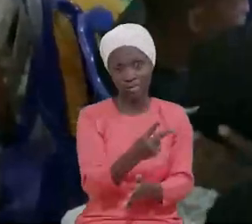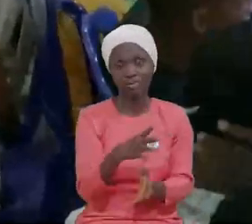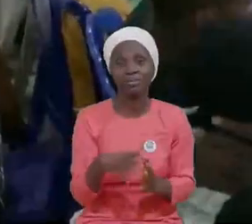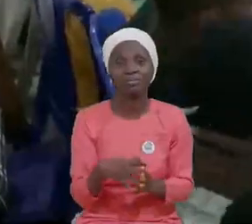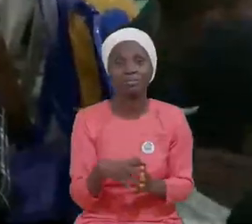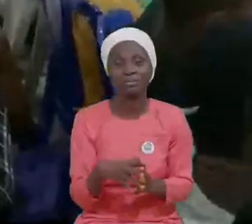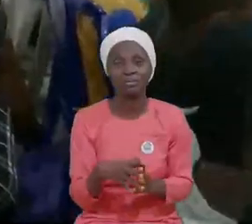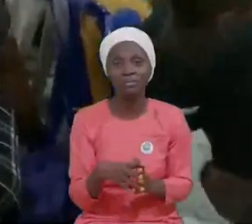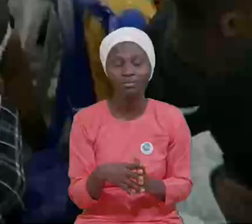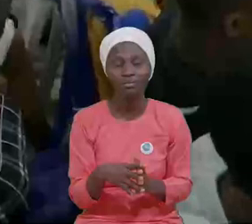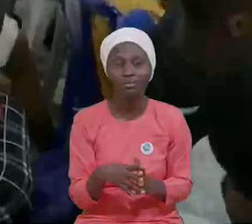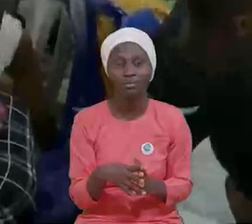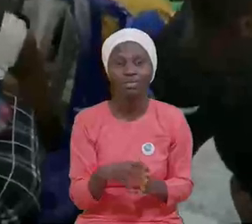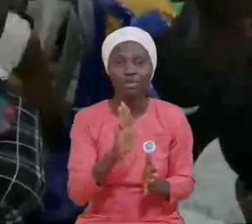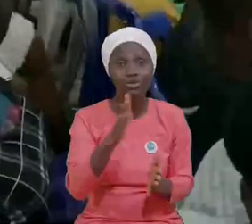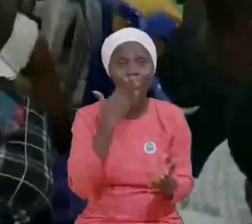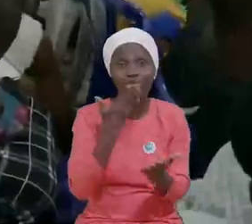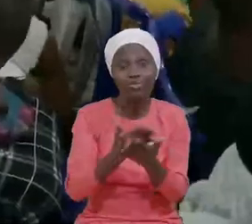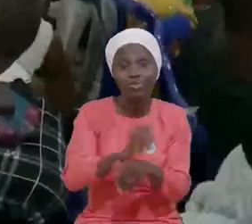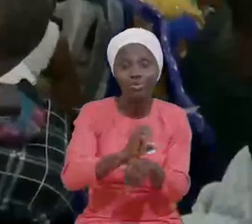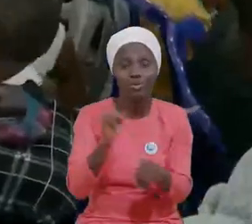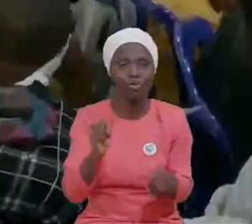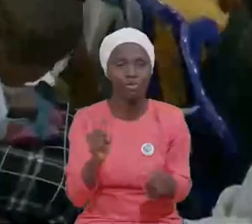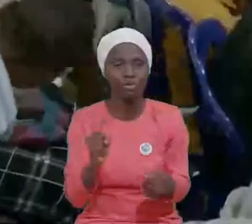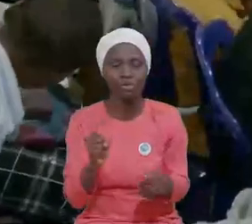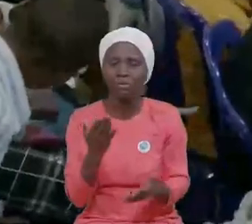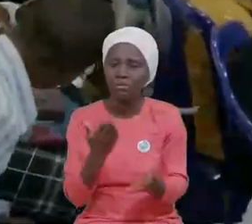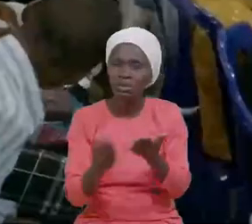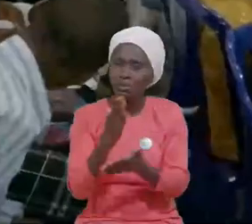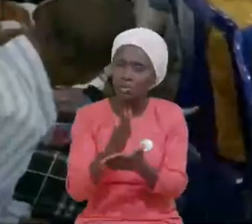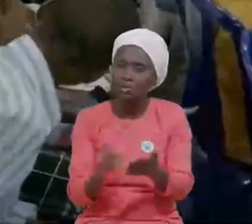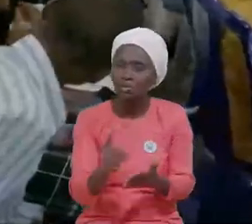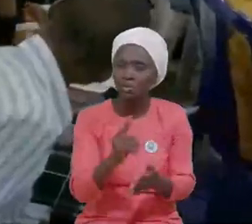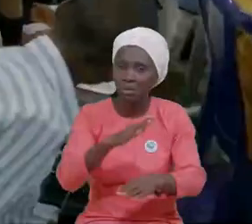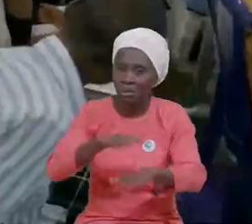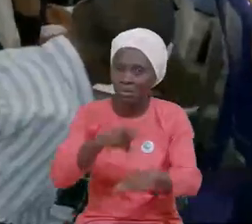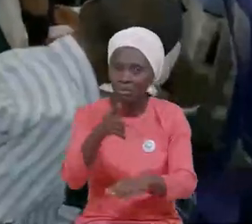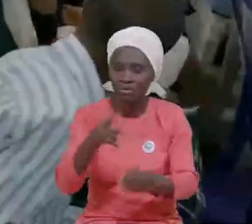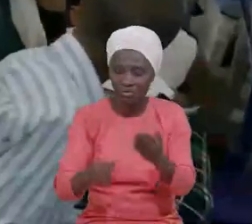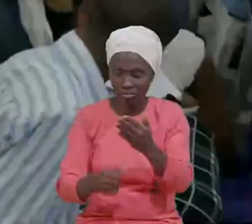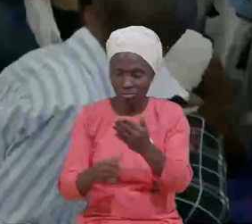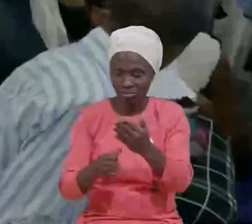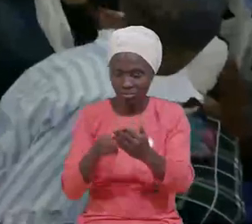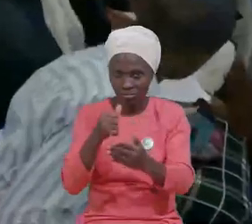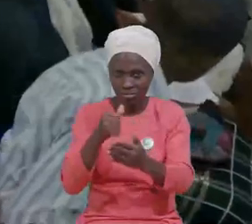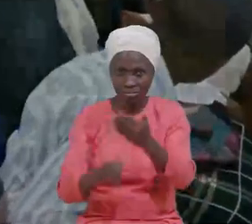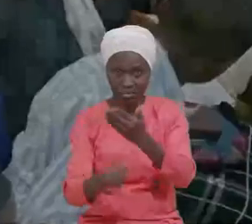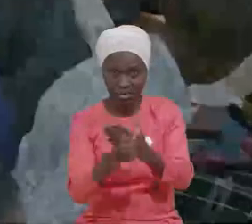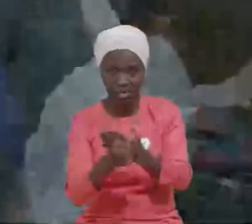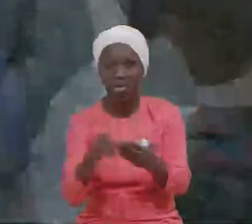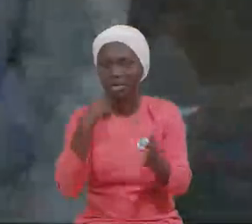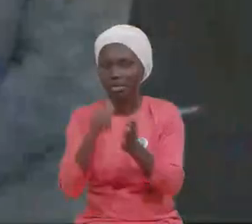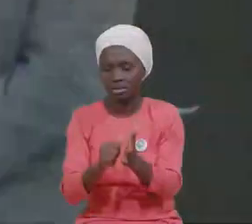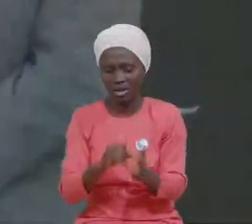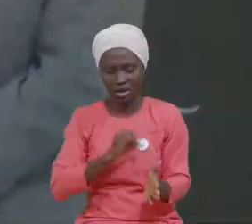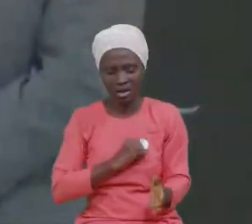voient vos bonnes œuvres. Quelqu'un t'appelle derrière. Et dit, je veux te conseiller, hein, tel